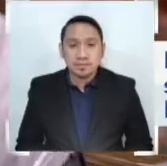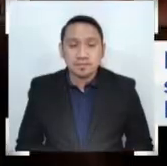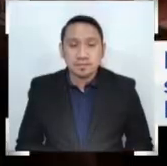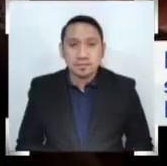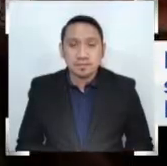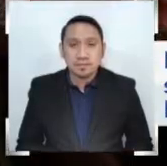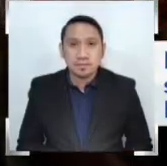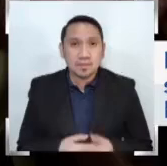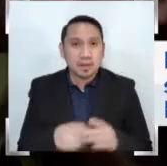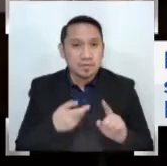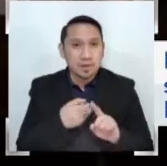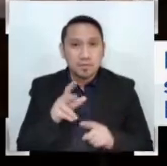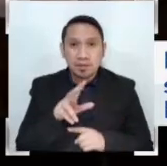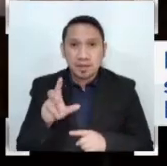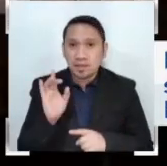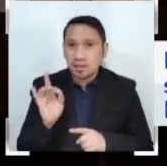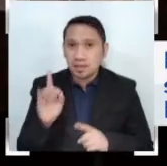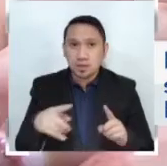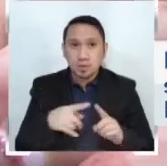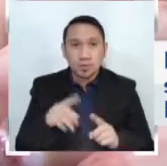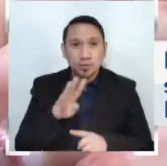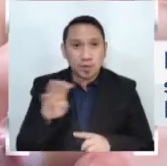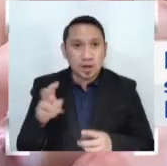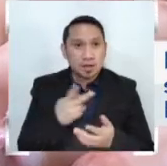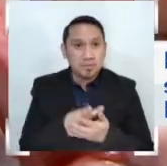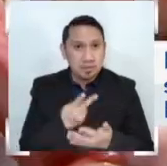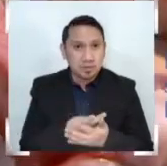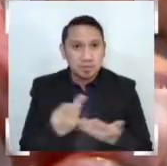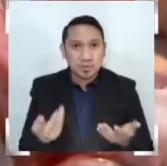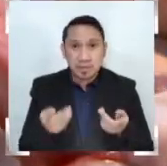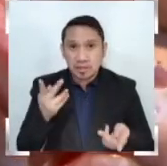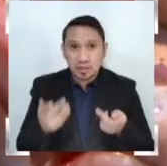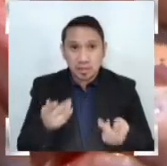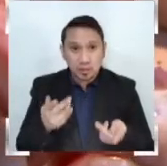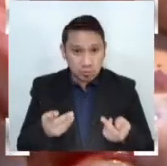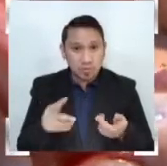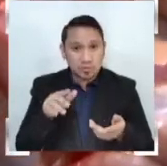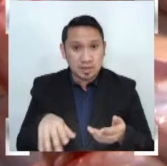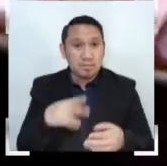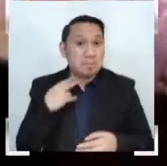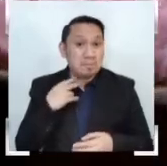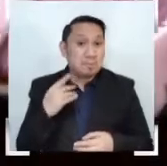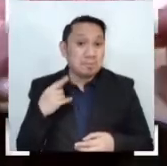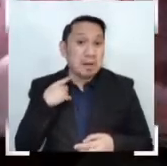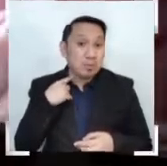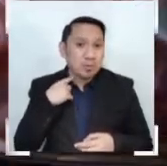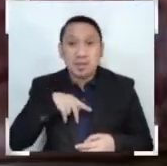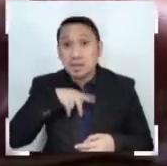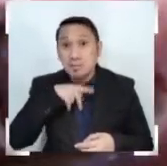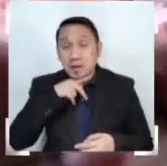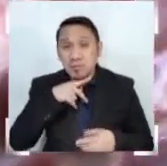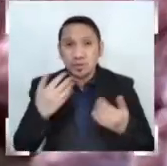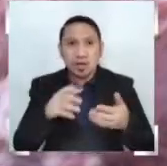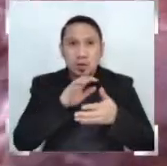Mula sa 380 hanggang 400 pesos na kada kilo ng liyempo at kasim noong pagpasok ng taon, bumaba na ang presyo